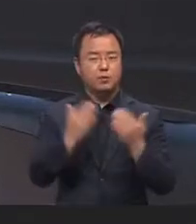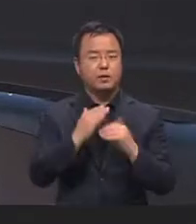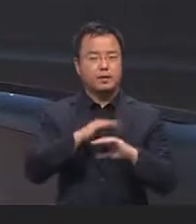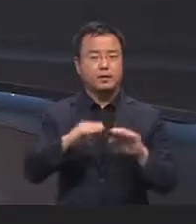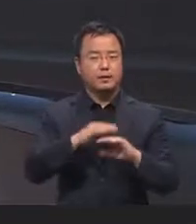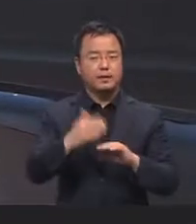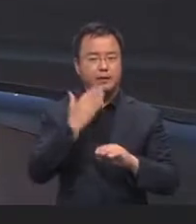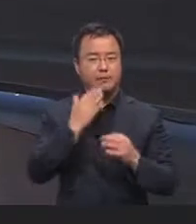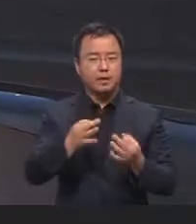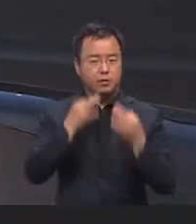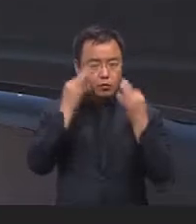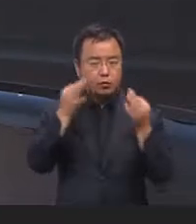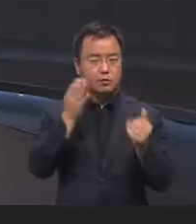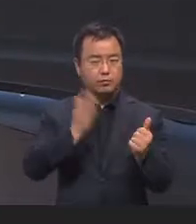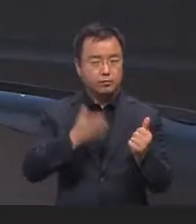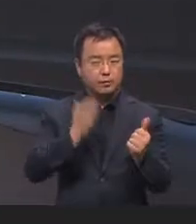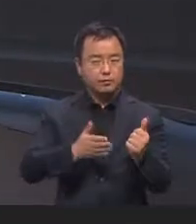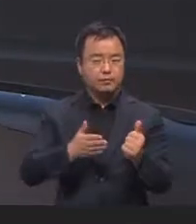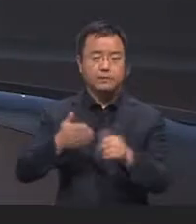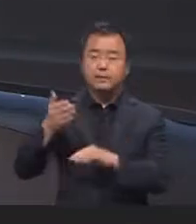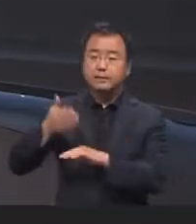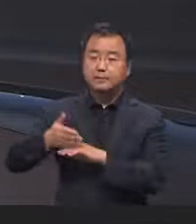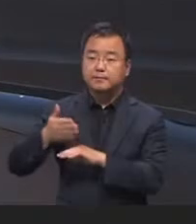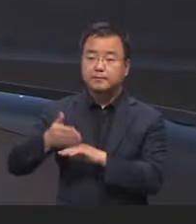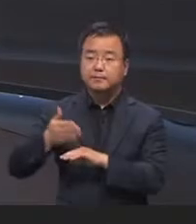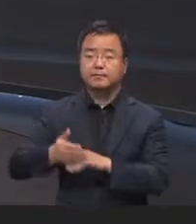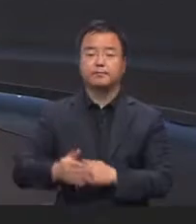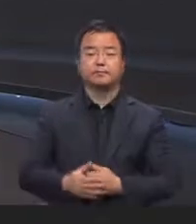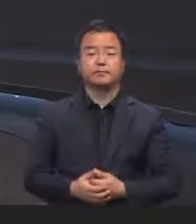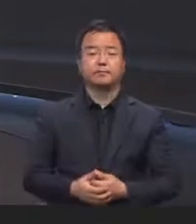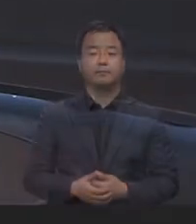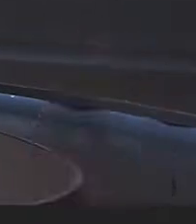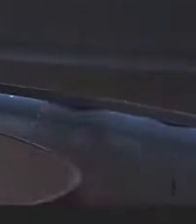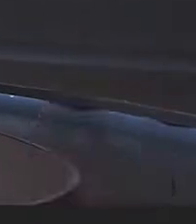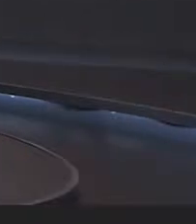있도록 많은 노력 부탁드리겠습니다 감사합니다 예 맞습니다